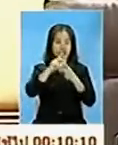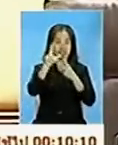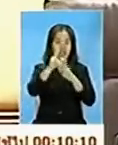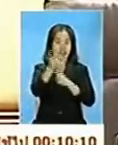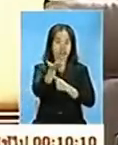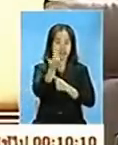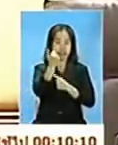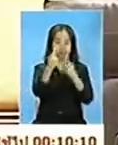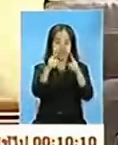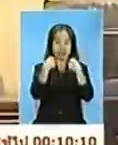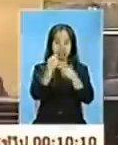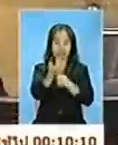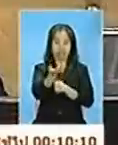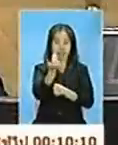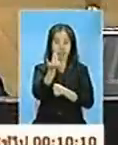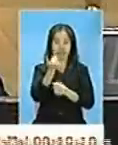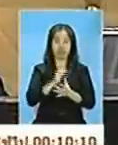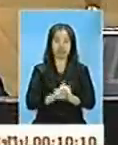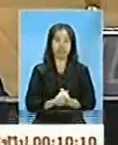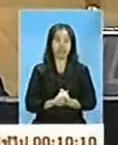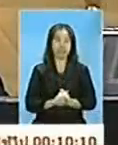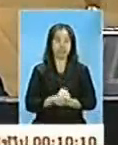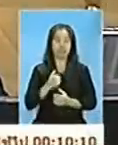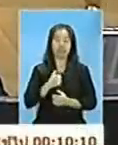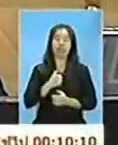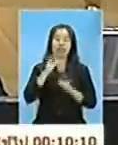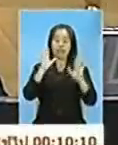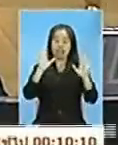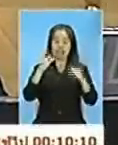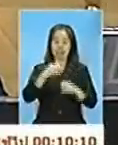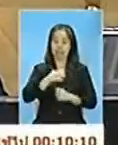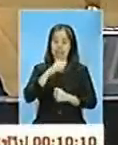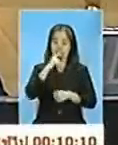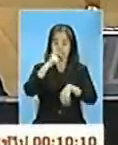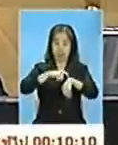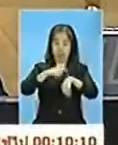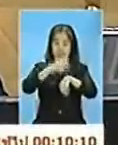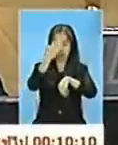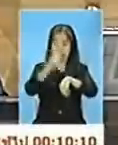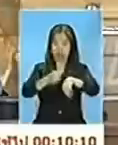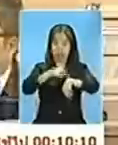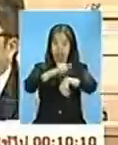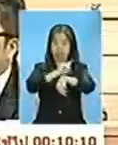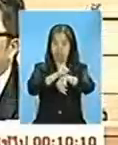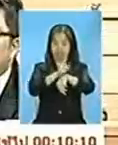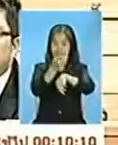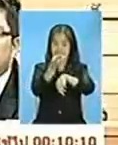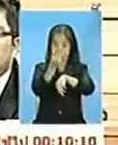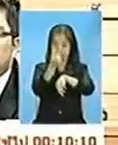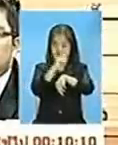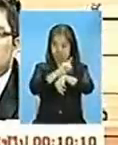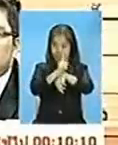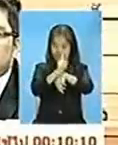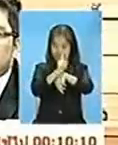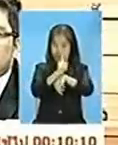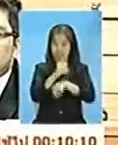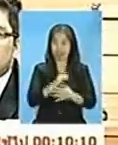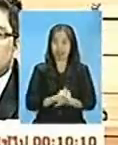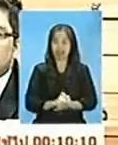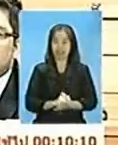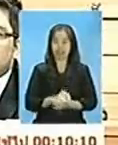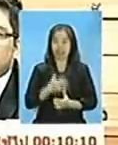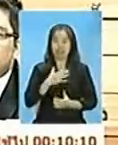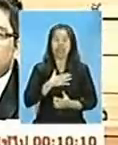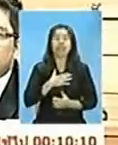ท่านชูวิทย์ครับผมอยากให้ท่าน อีกหนึ่งนาทีแค่นั้นเองนะครับ ท่านครับต้องพูดฮะ